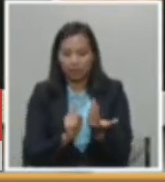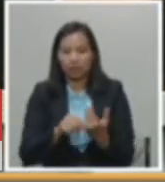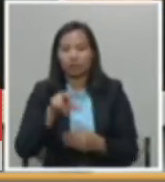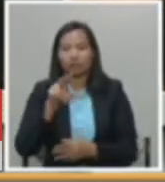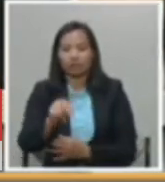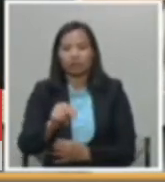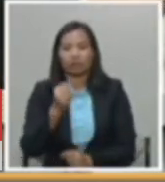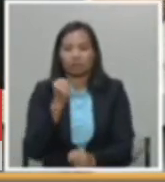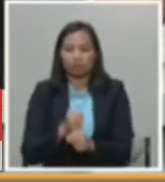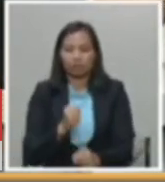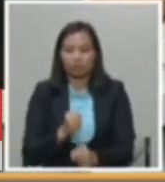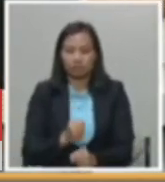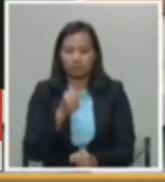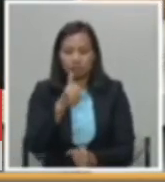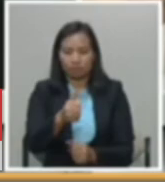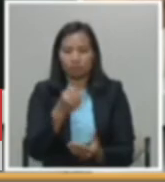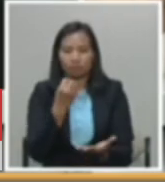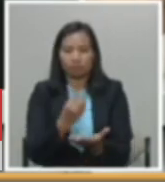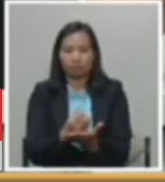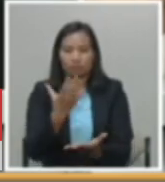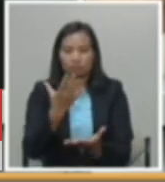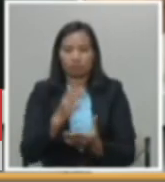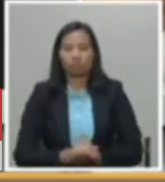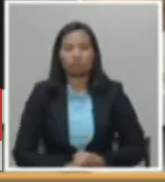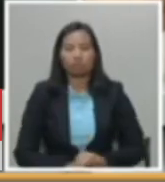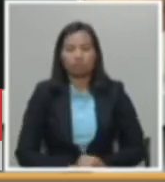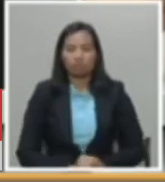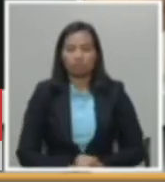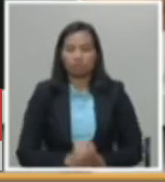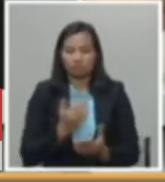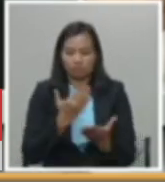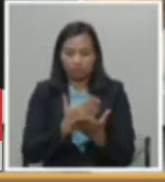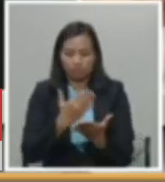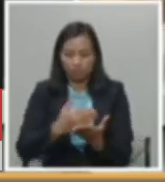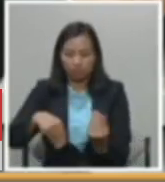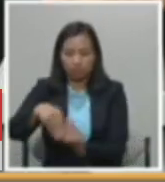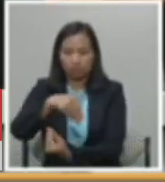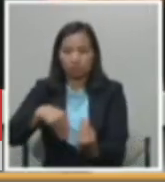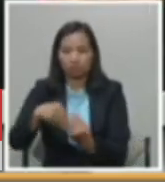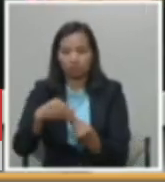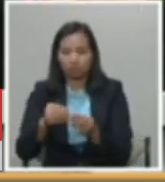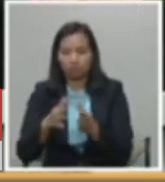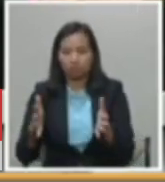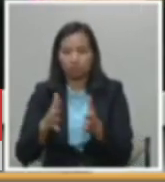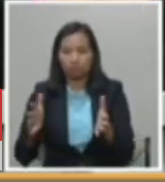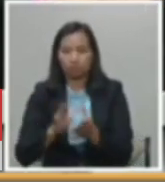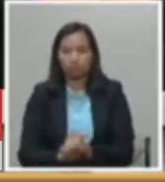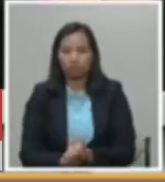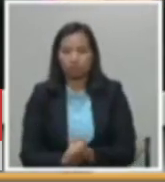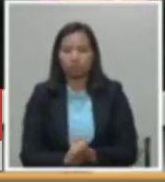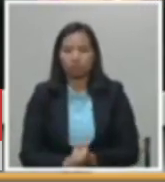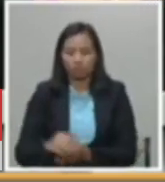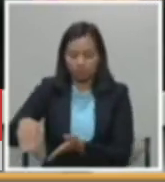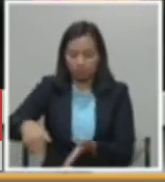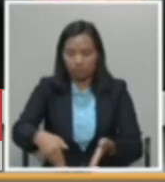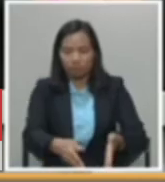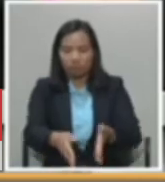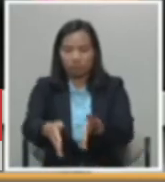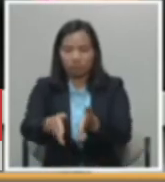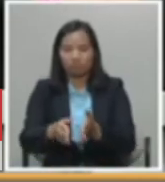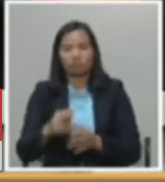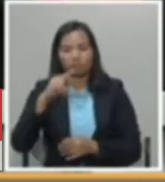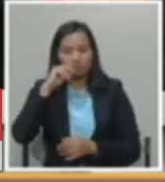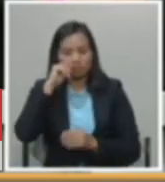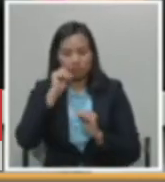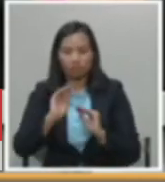ยมีเงินเยอะแยะนะครับแล้วอีกตัวหนึ่งก็คือเรื่องแหล่งน้ำผมฝาก